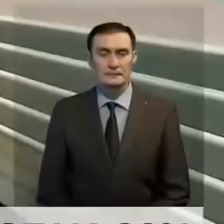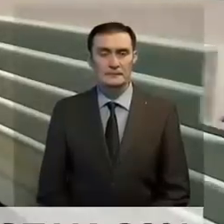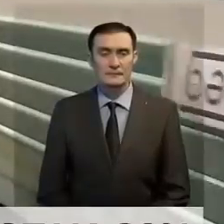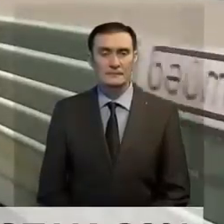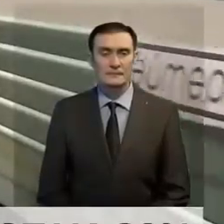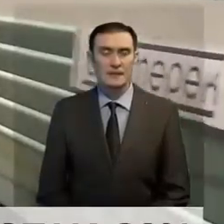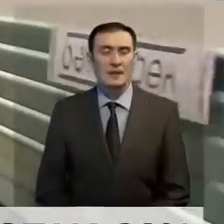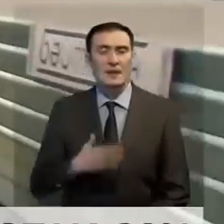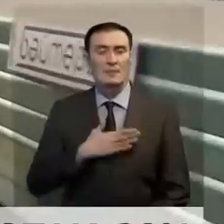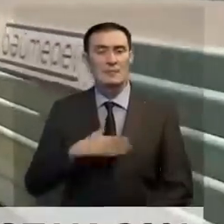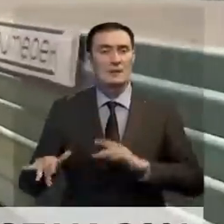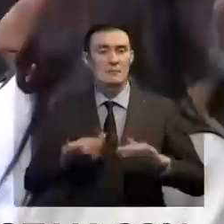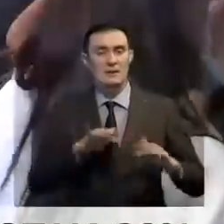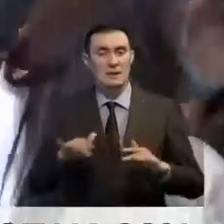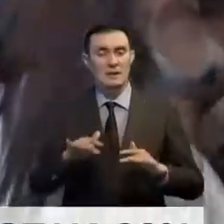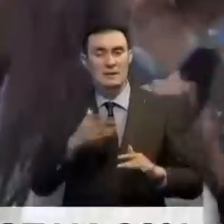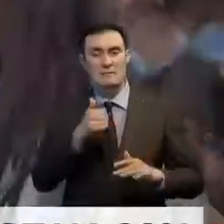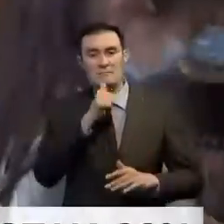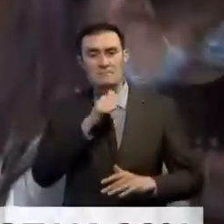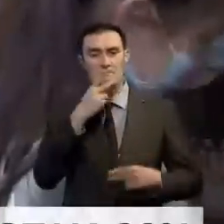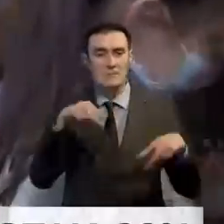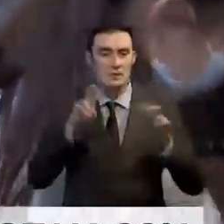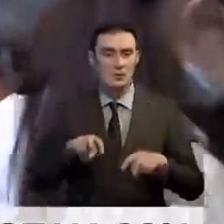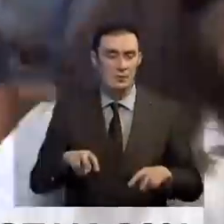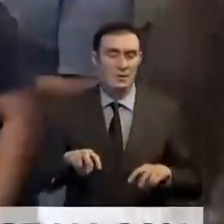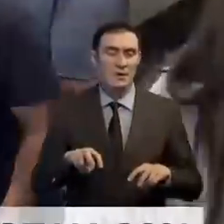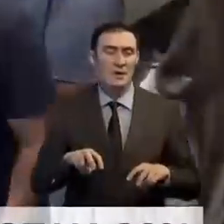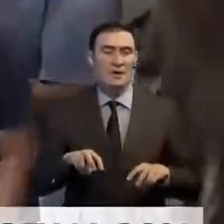Мы провели специальный мониторинг в наших социальных сетях,